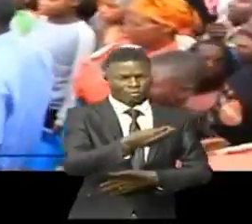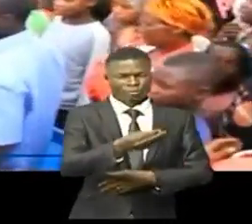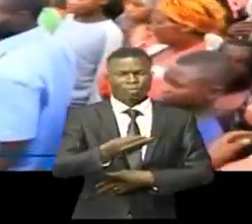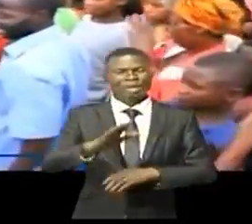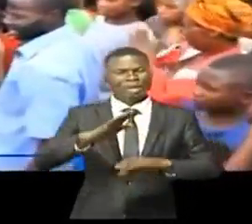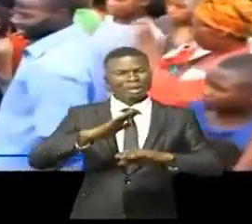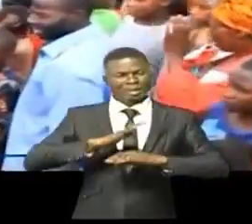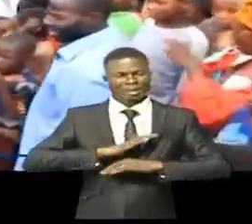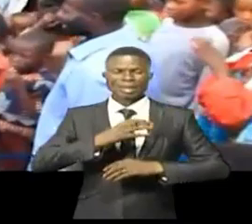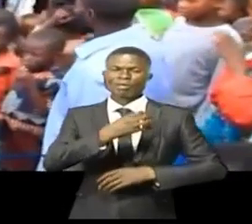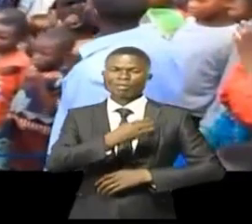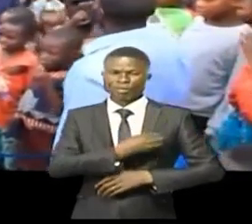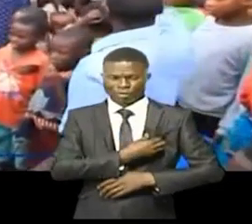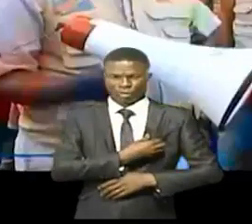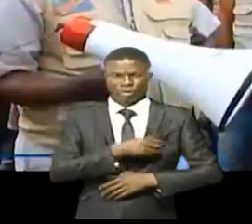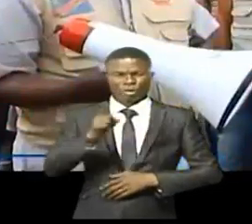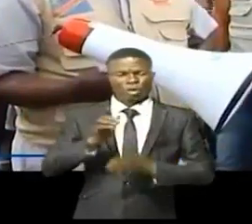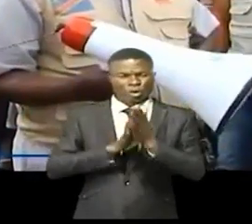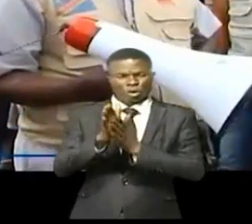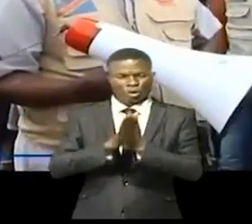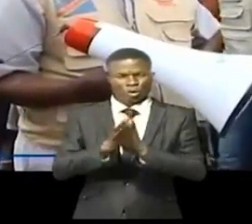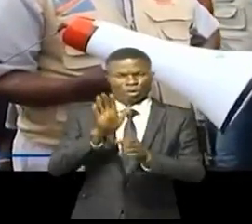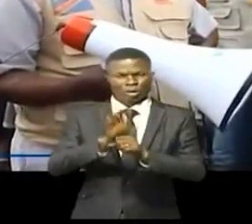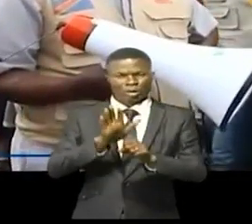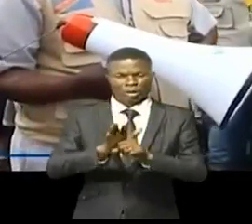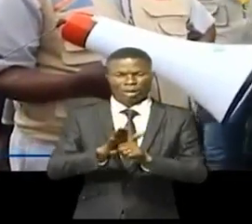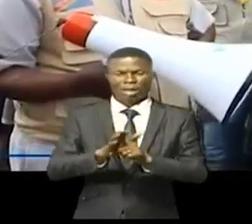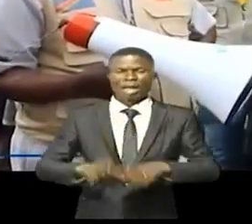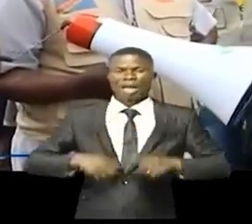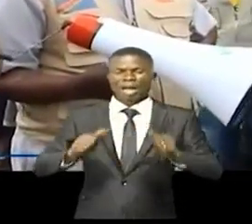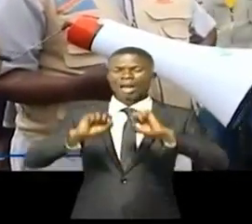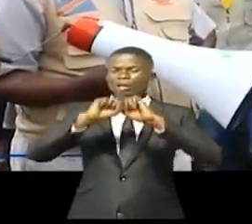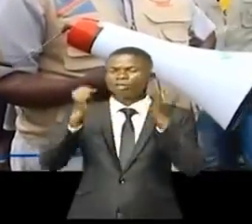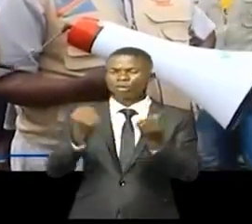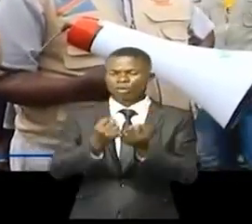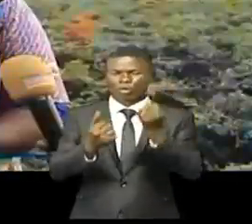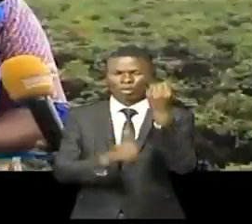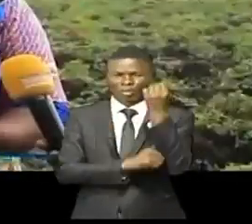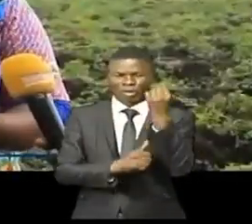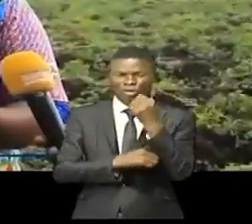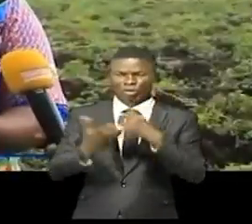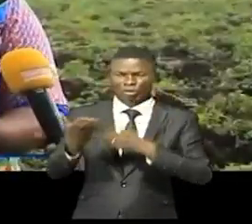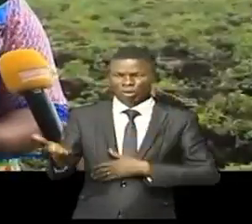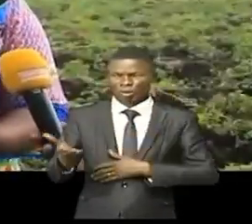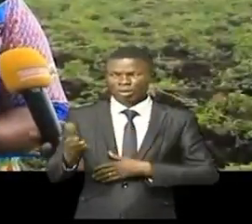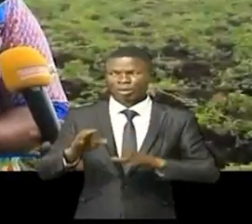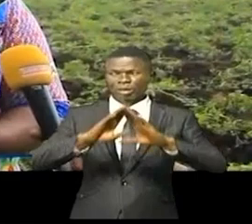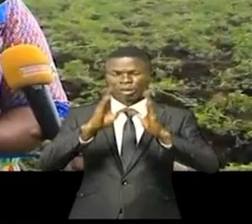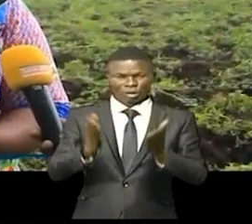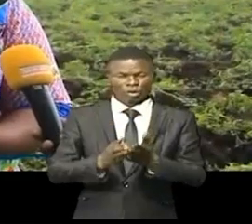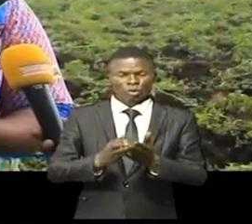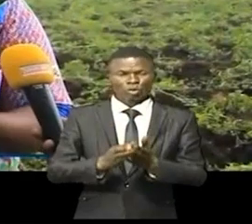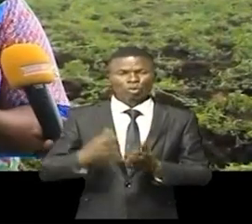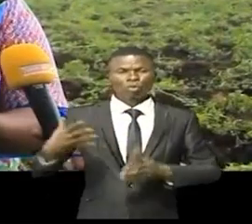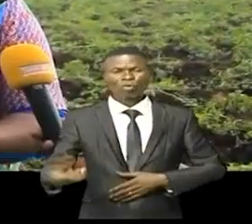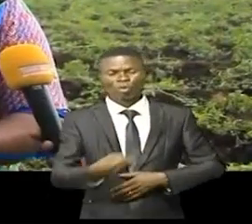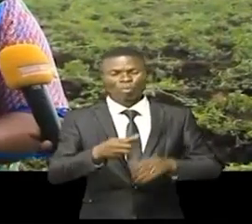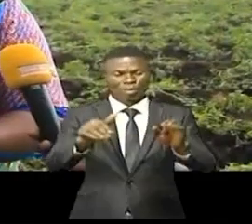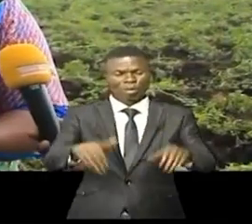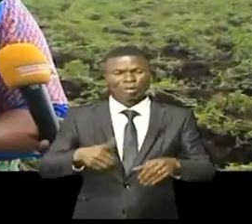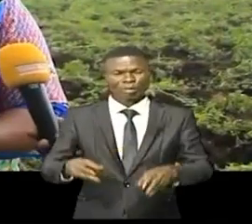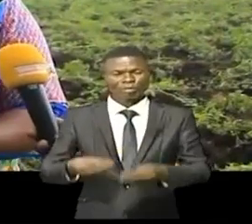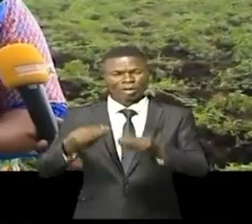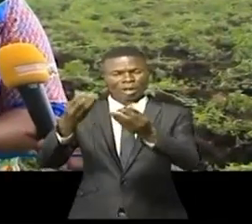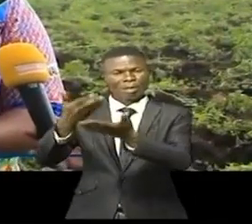d'une mère de famille qui s'est toujours intéressée à l'aspect social de son électorat. Tout ce qu'on va récolter du champ, on va pouvoir mettre ça